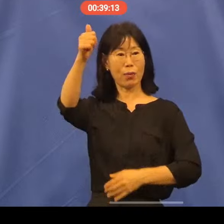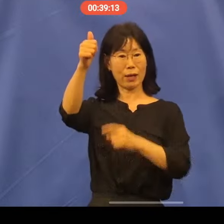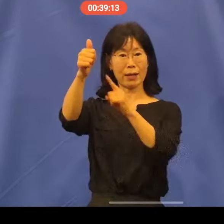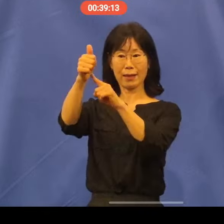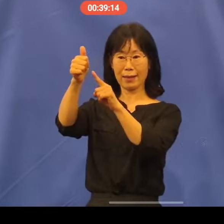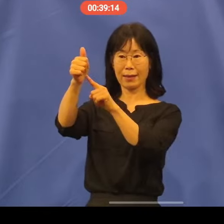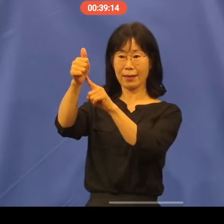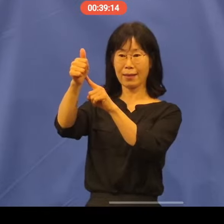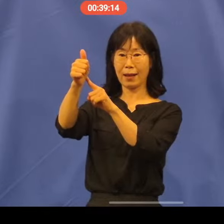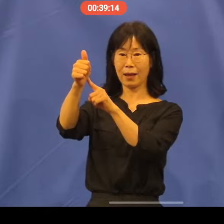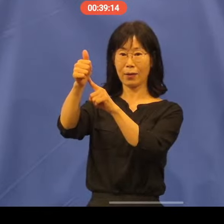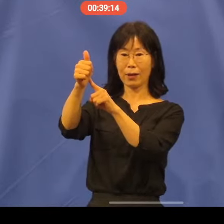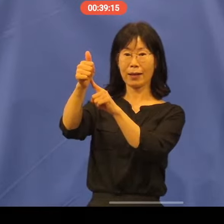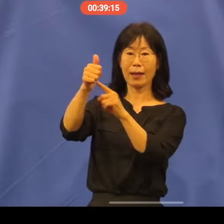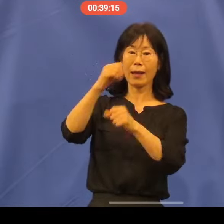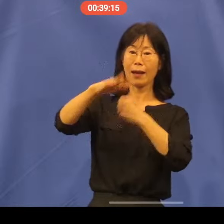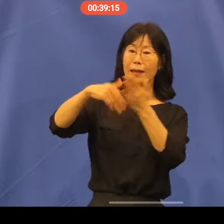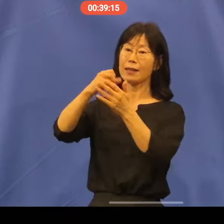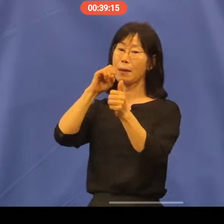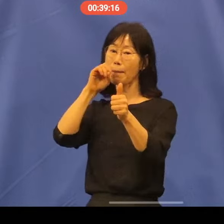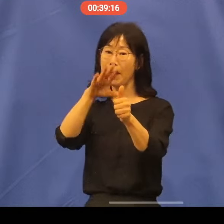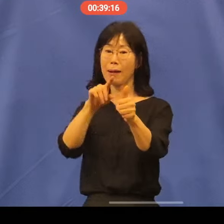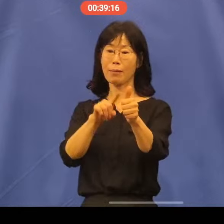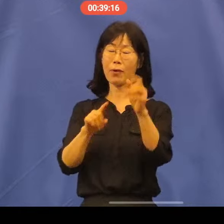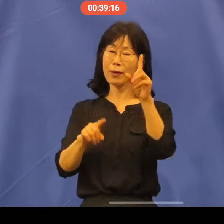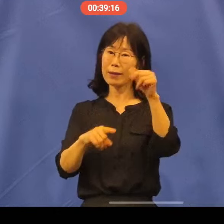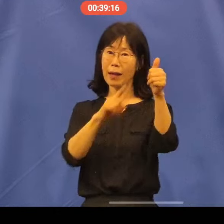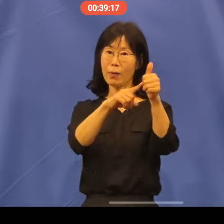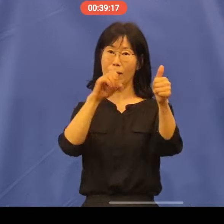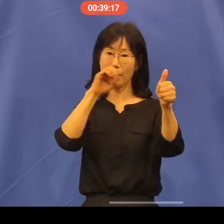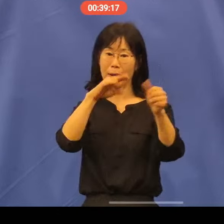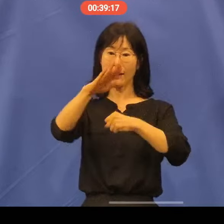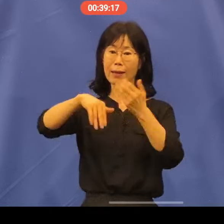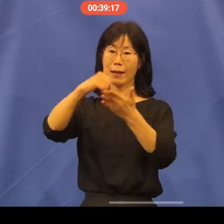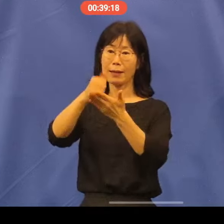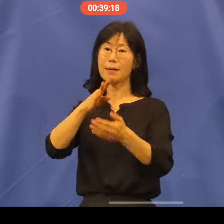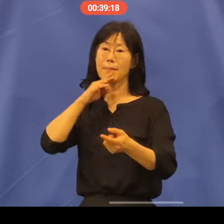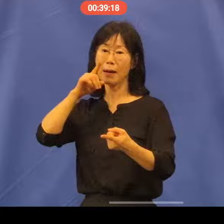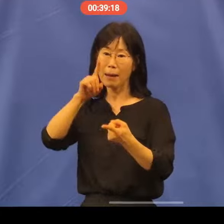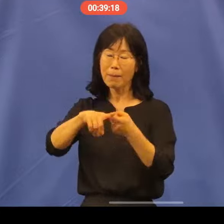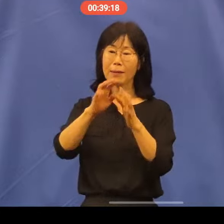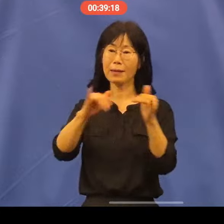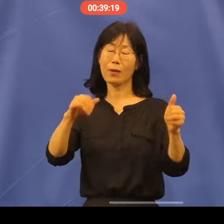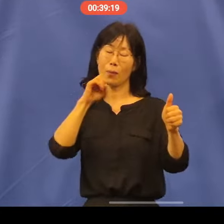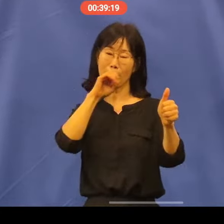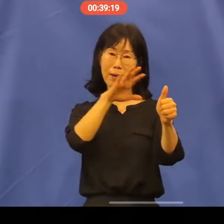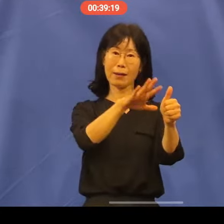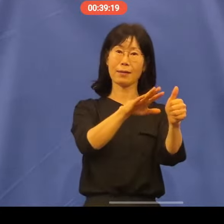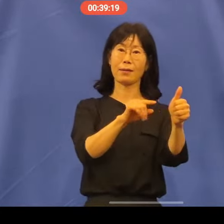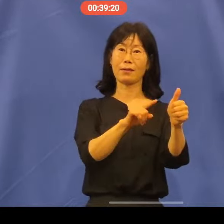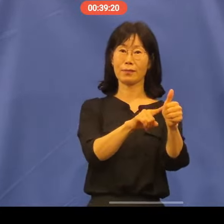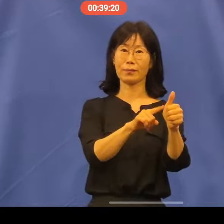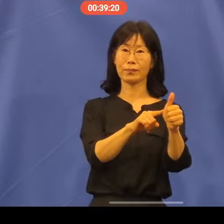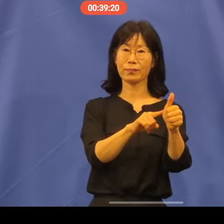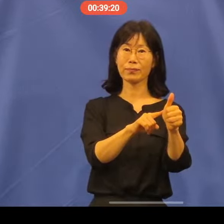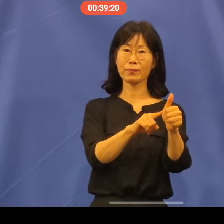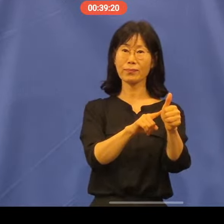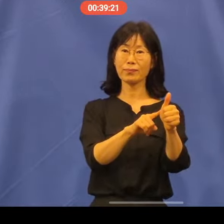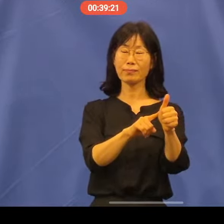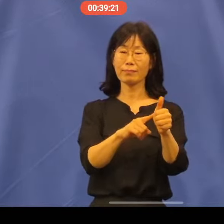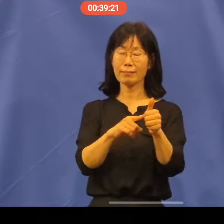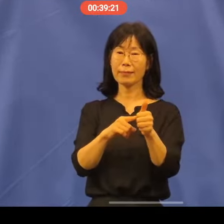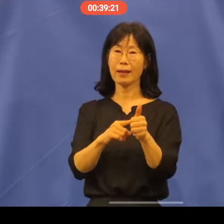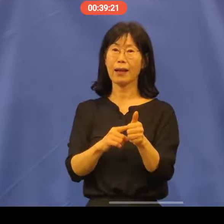향해 내 마음에 합한 자라고 했는데, 이런稱颂은 성경에 누구에도 듣지 못했어요. 그래서 여러분, 이